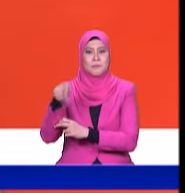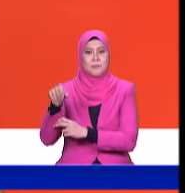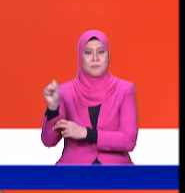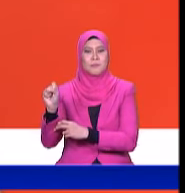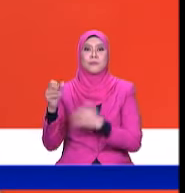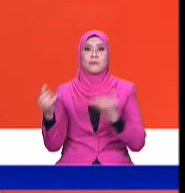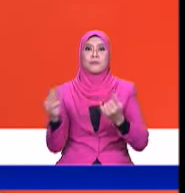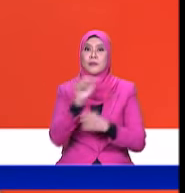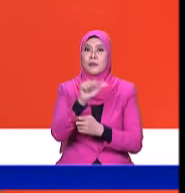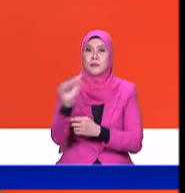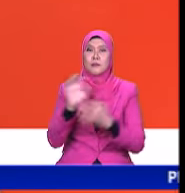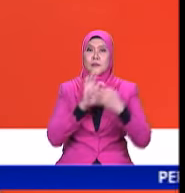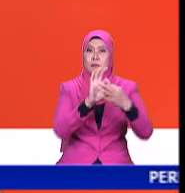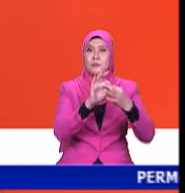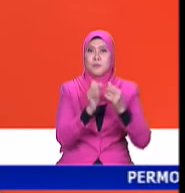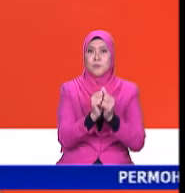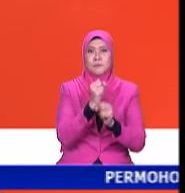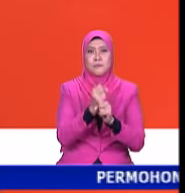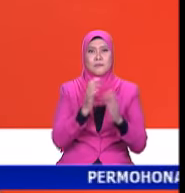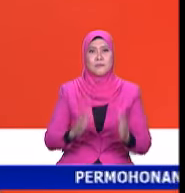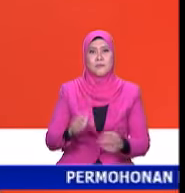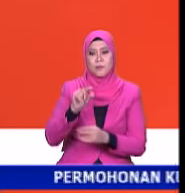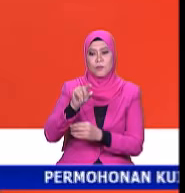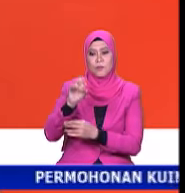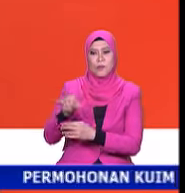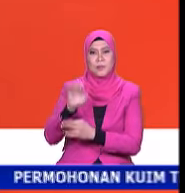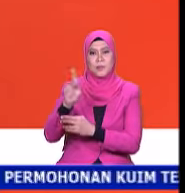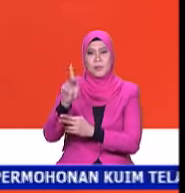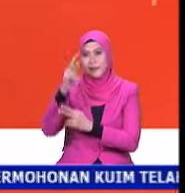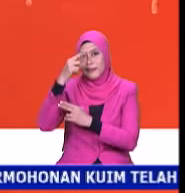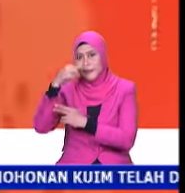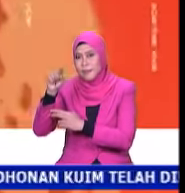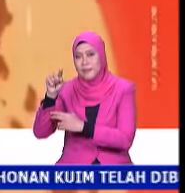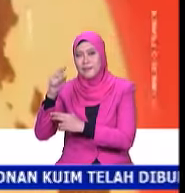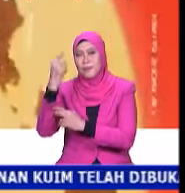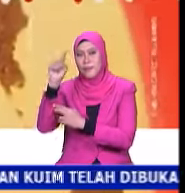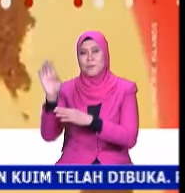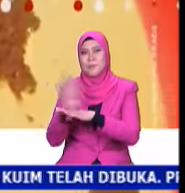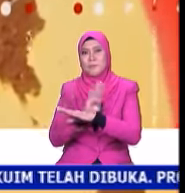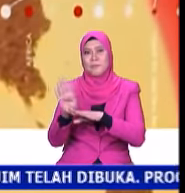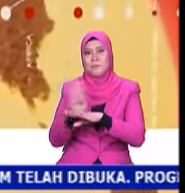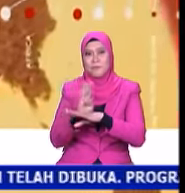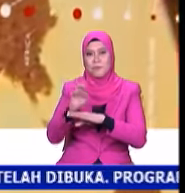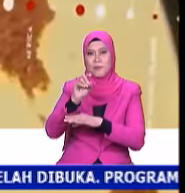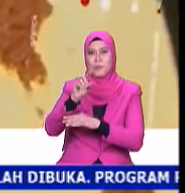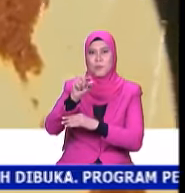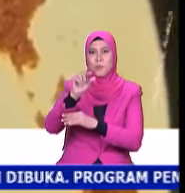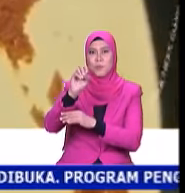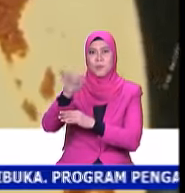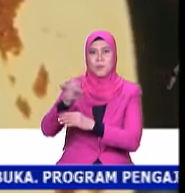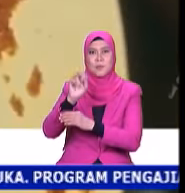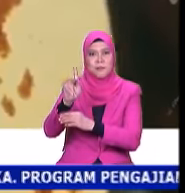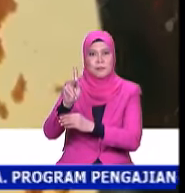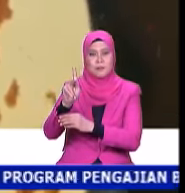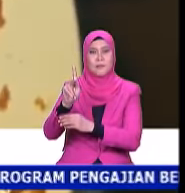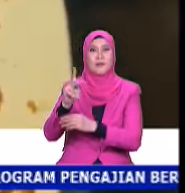akan bekerjasama dengan kakitangan tempatan Gojek di Thailand bagi mengendalikan perniagaan Gojek dalam tempoh peralihan sebelum menyertai